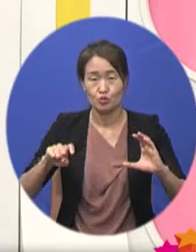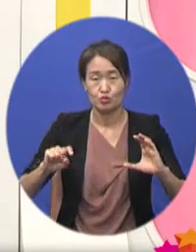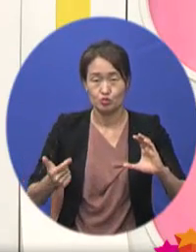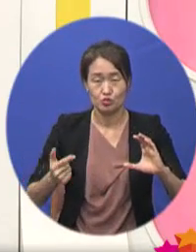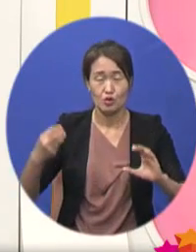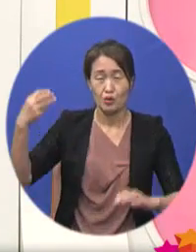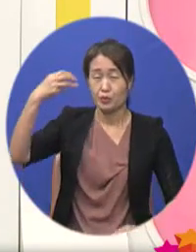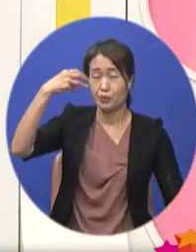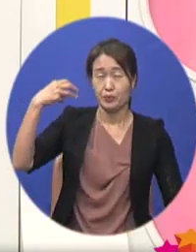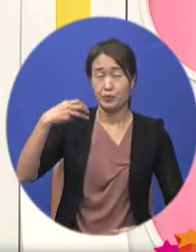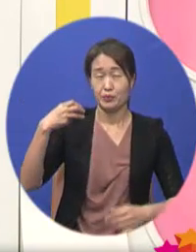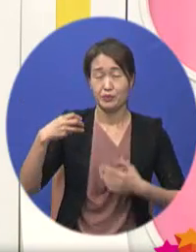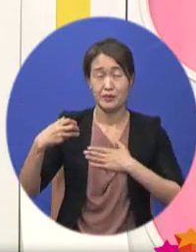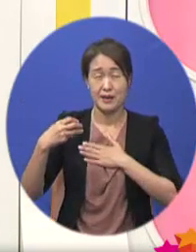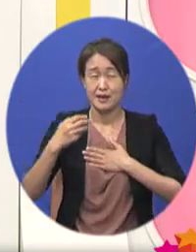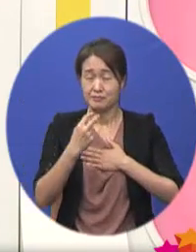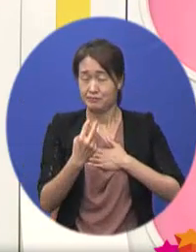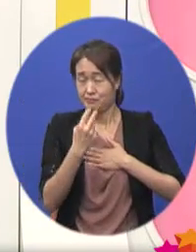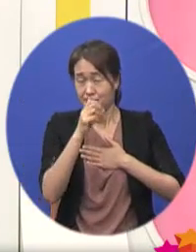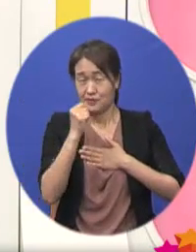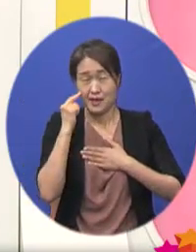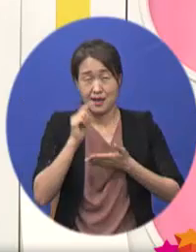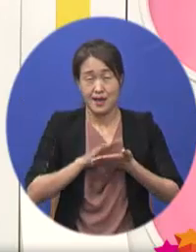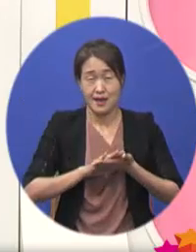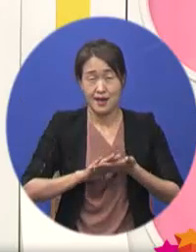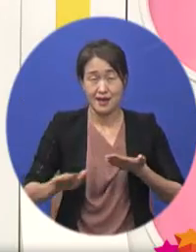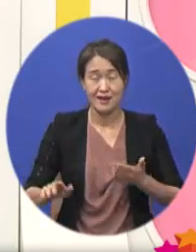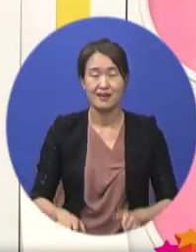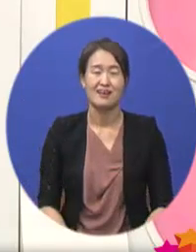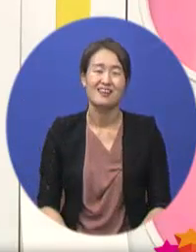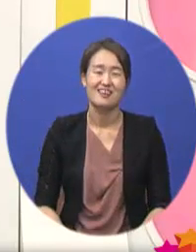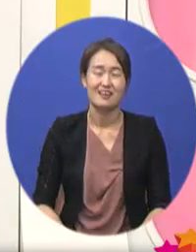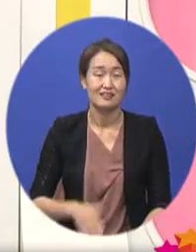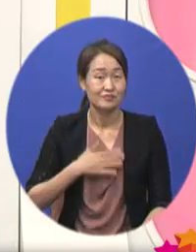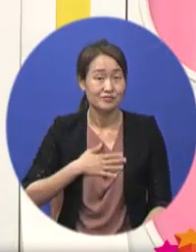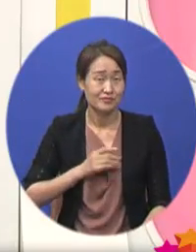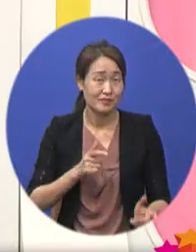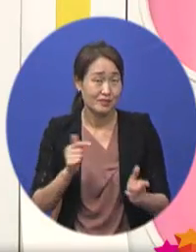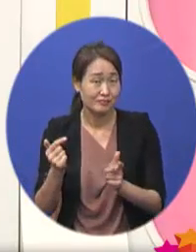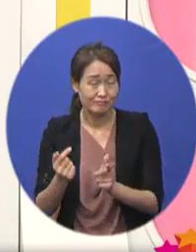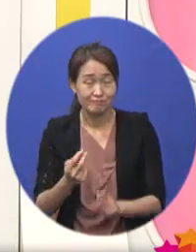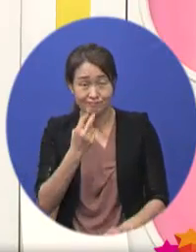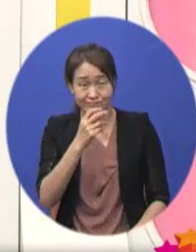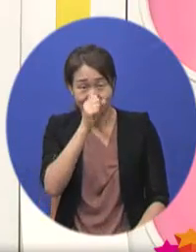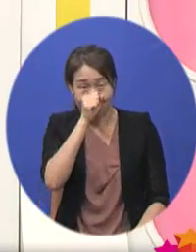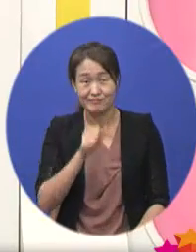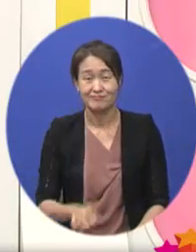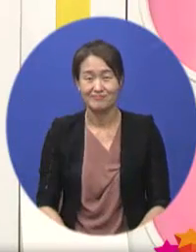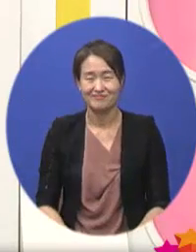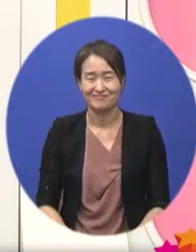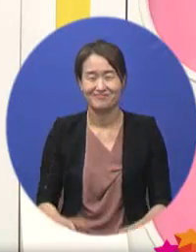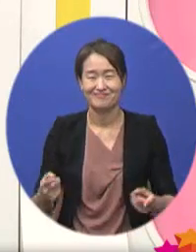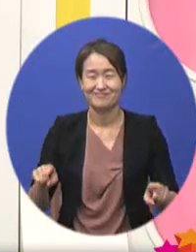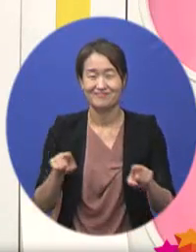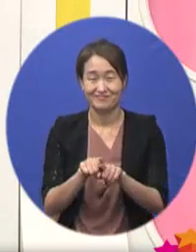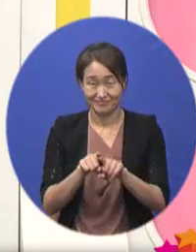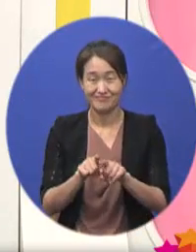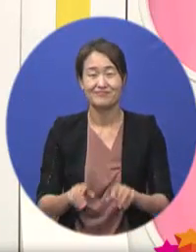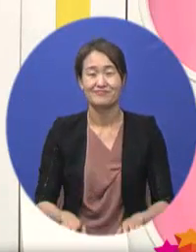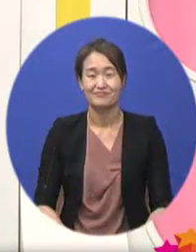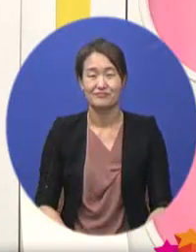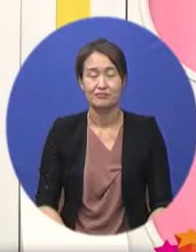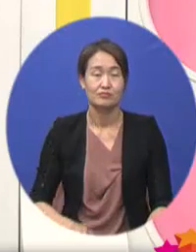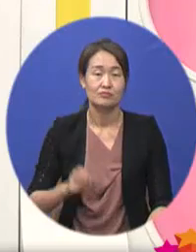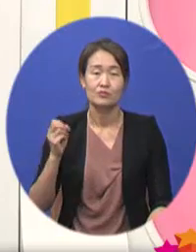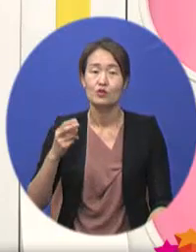단비 샤워필터 아우 향 좋고 시원해 소나무 향 여러 가지 향이 나요. 네. 예. 아 함께 했습니다.